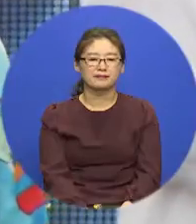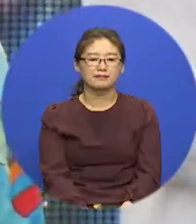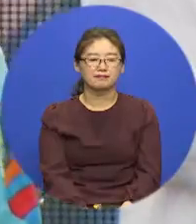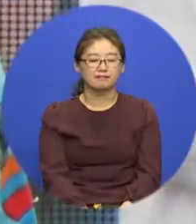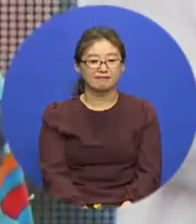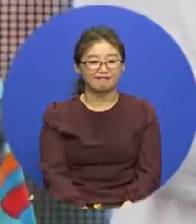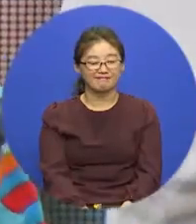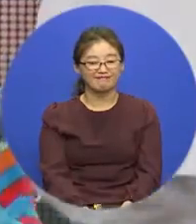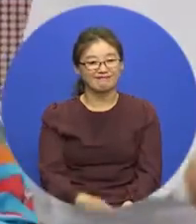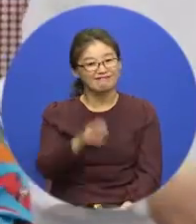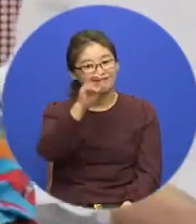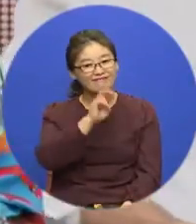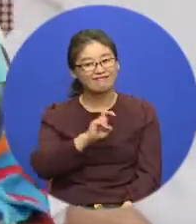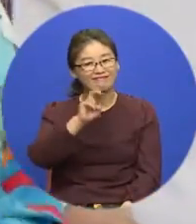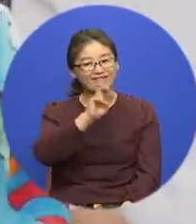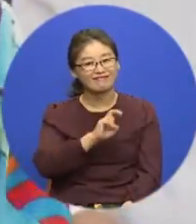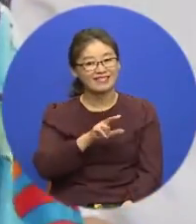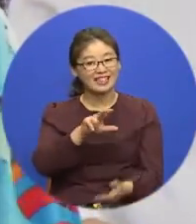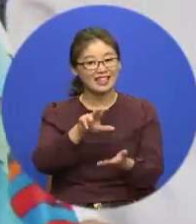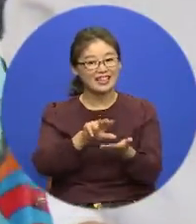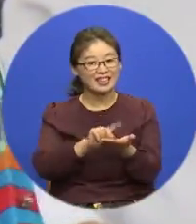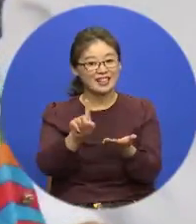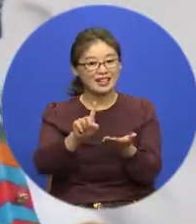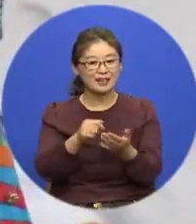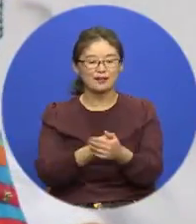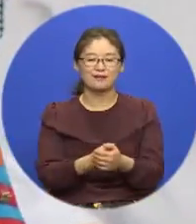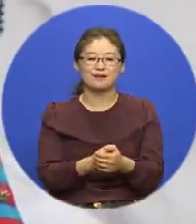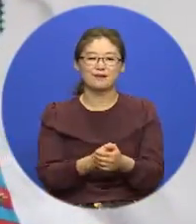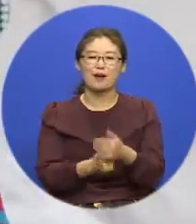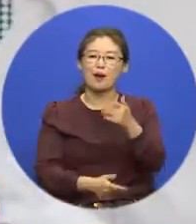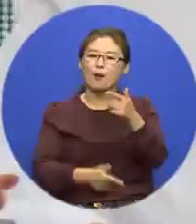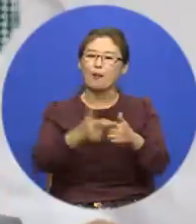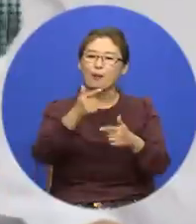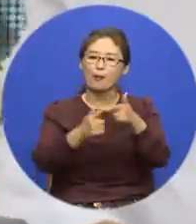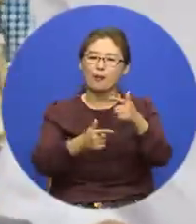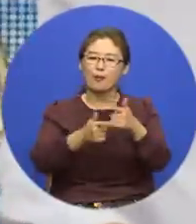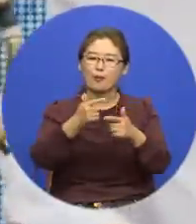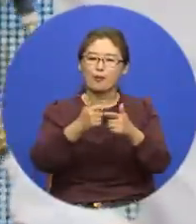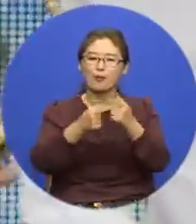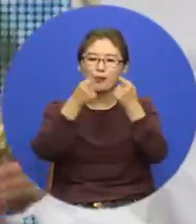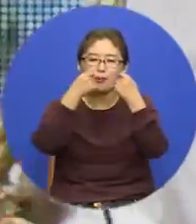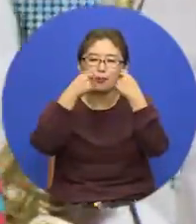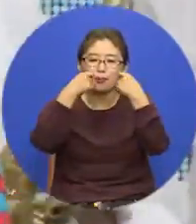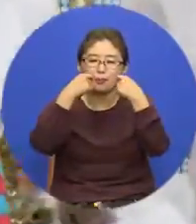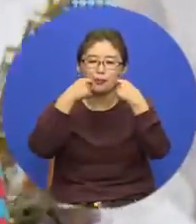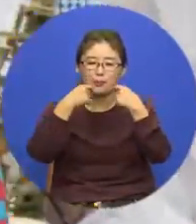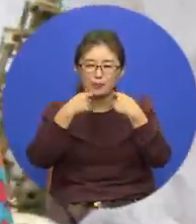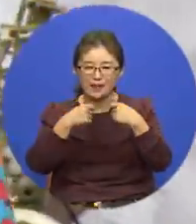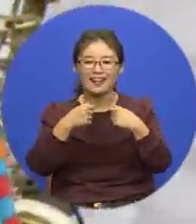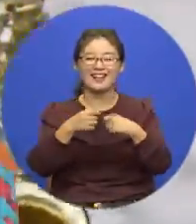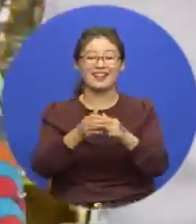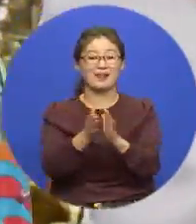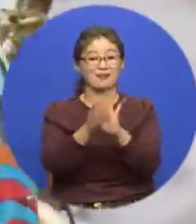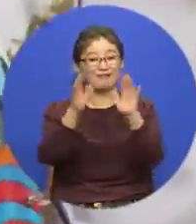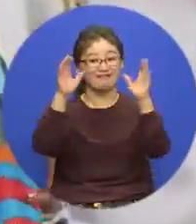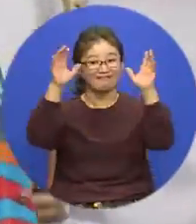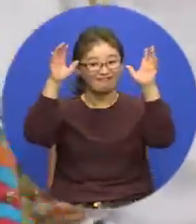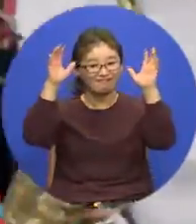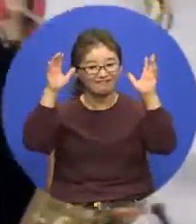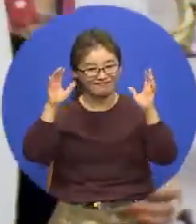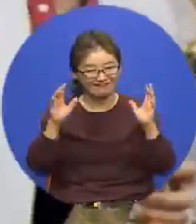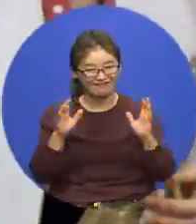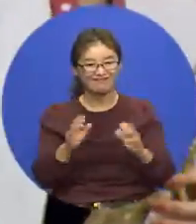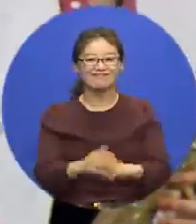자 불러주실 곡명은 무슨 노래입니까? 목포의 눈물 목포의 눈물 여러분 박수로 들어보도록